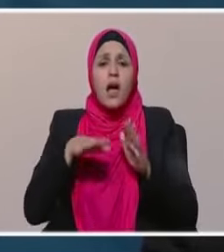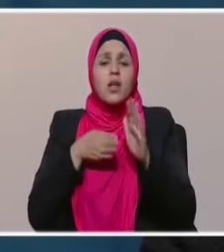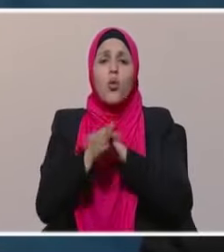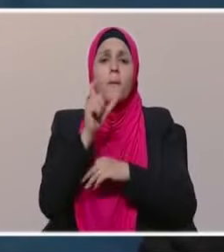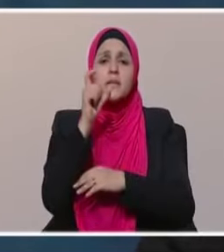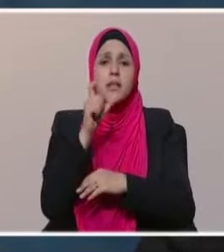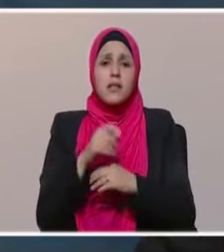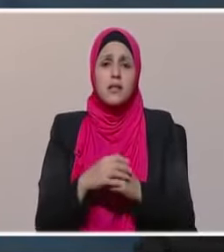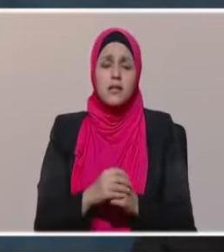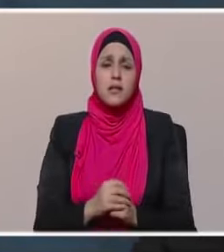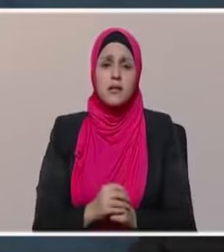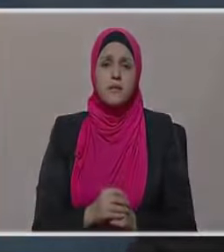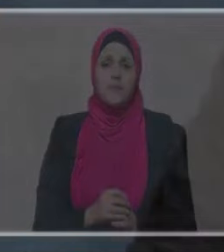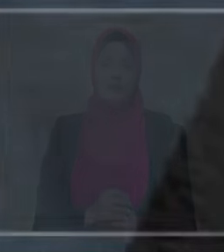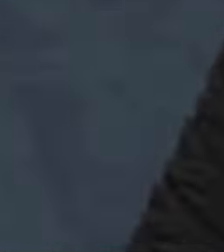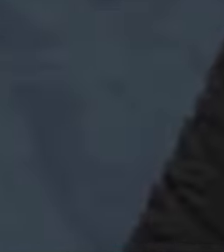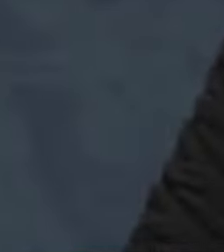جوه.